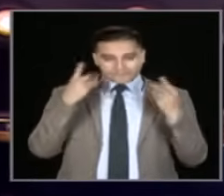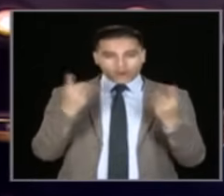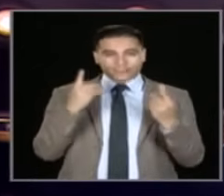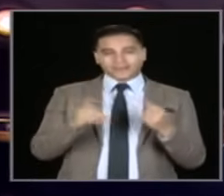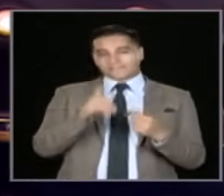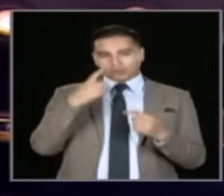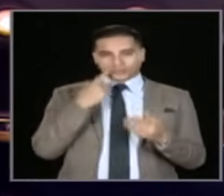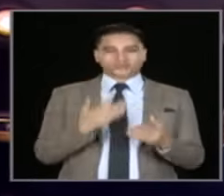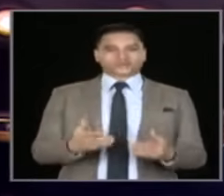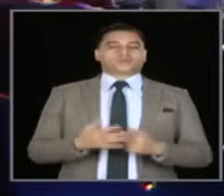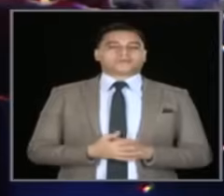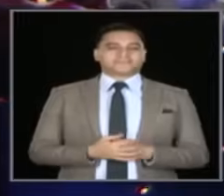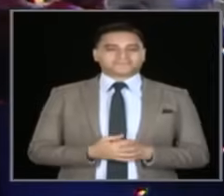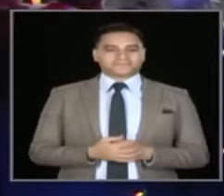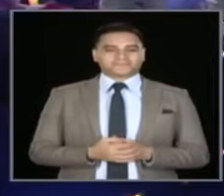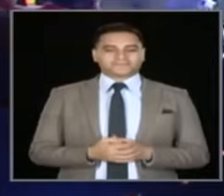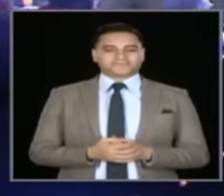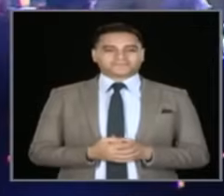معلومات عامة، والسؤال هو